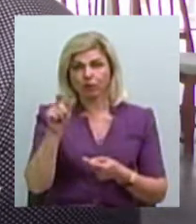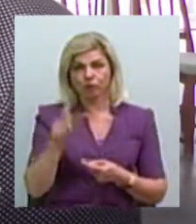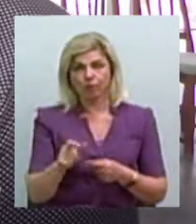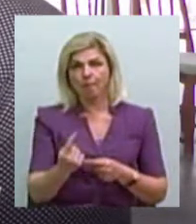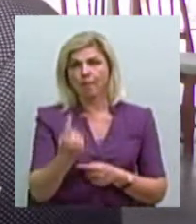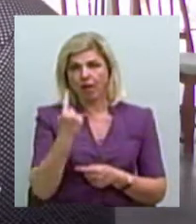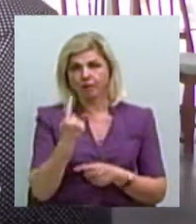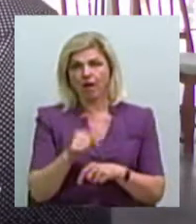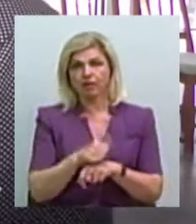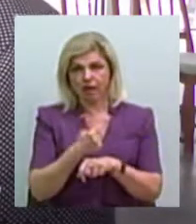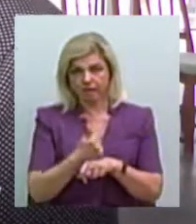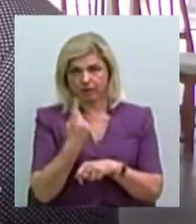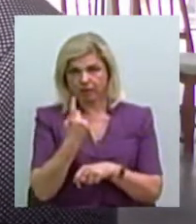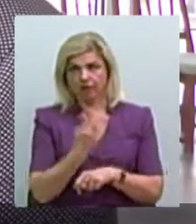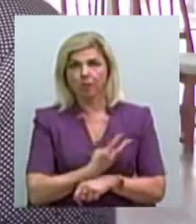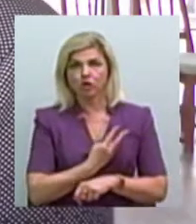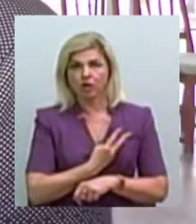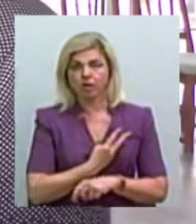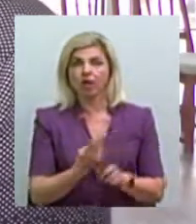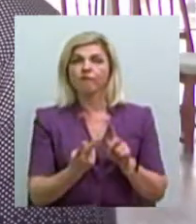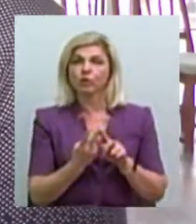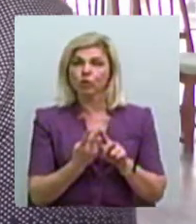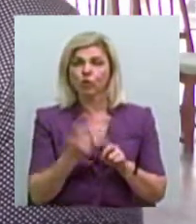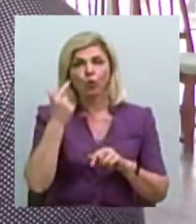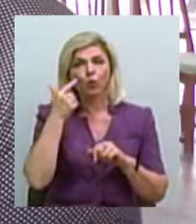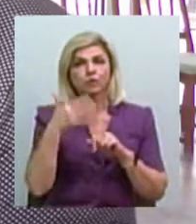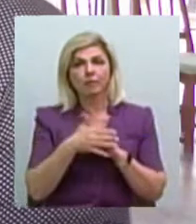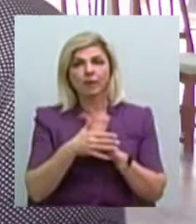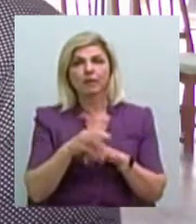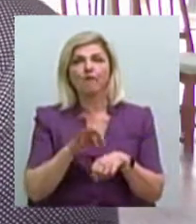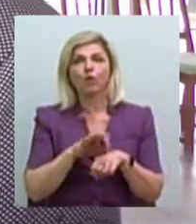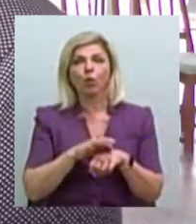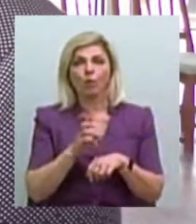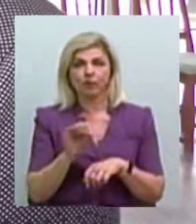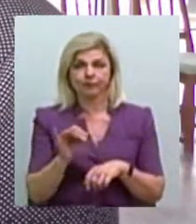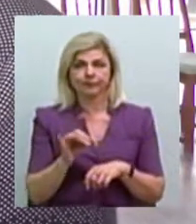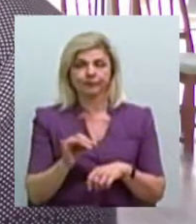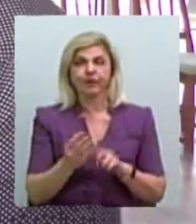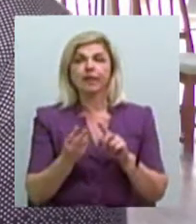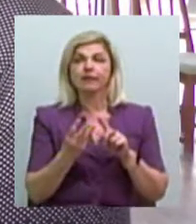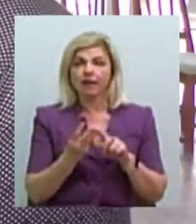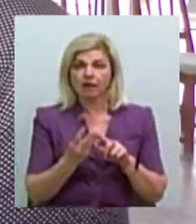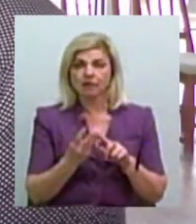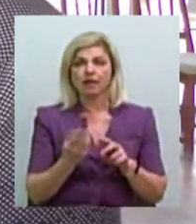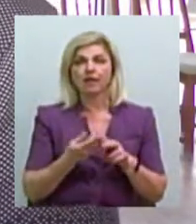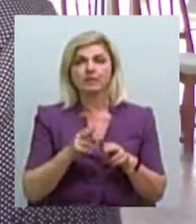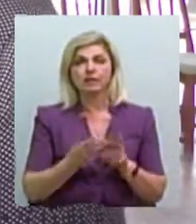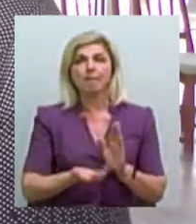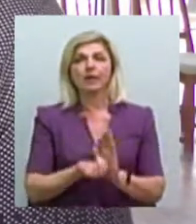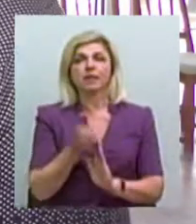бажання. Друге – це розуміння хвороби. І третє – це